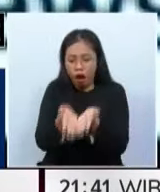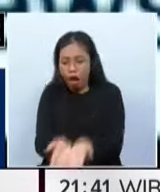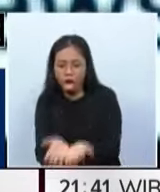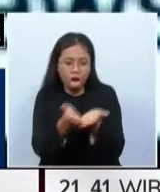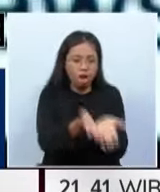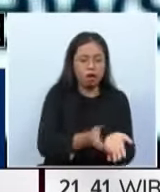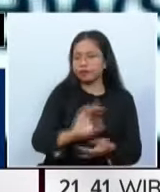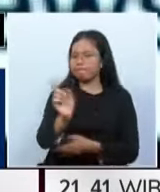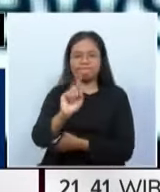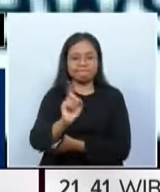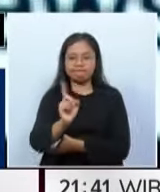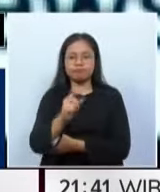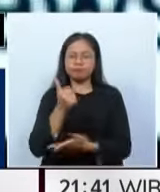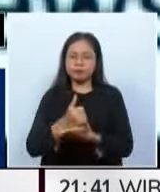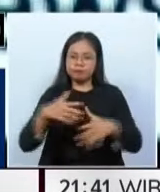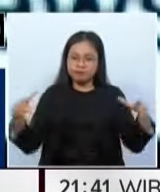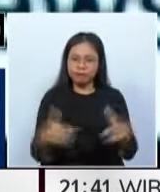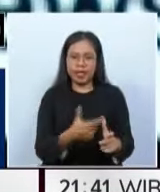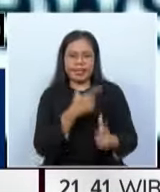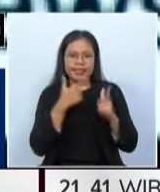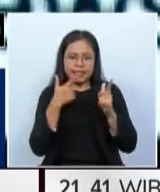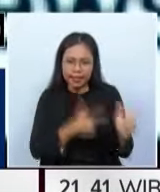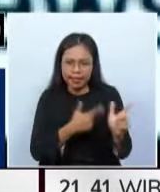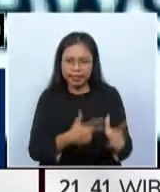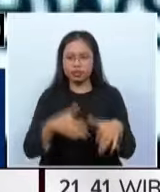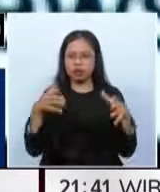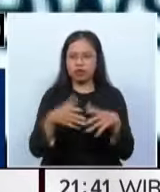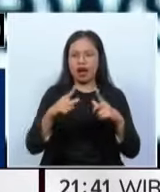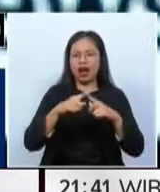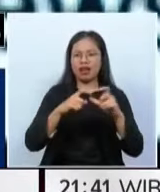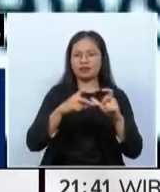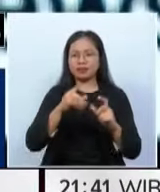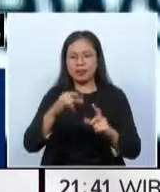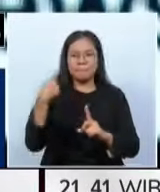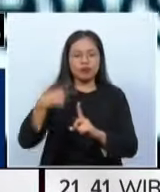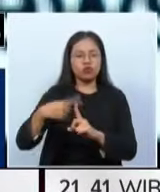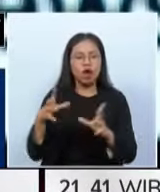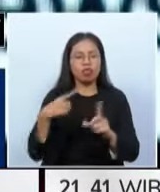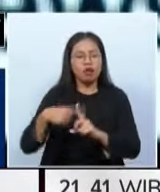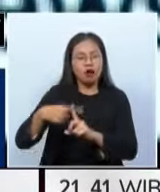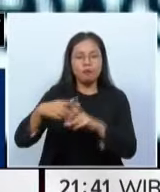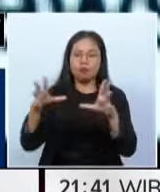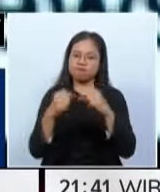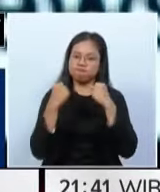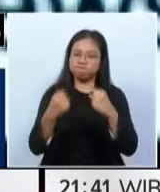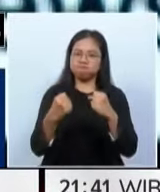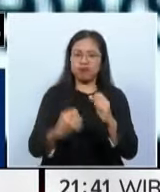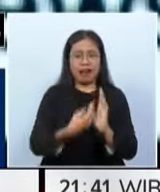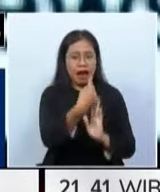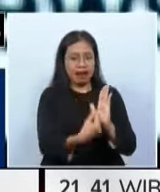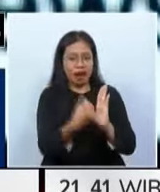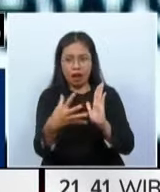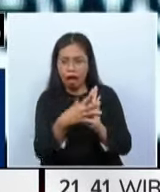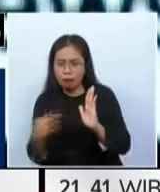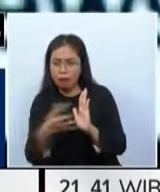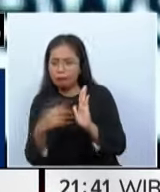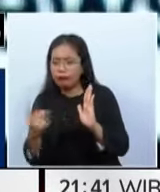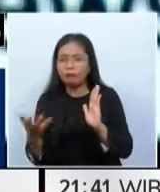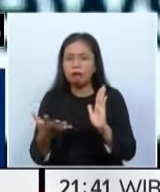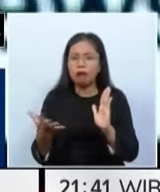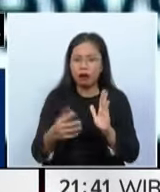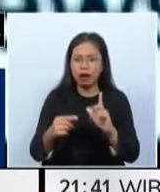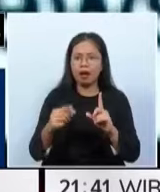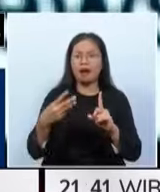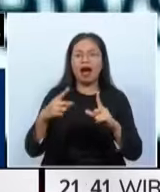angkatan cyber akan kita tingkatkan dan anggaran pertahanan hingga 2% dari PDB keamanan mendorong pada